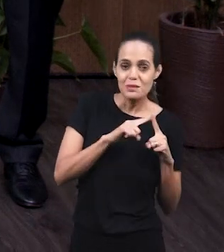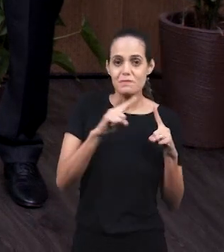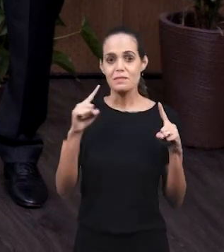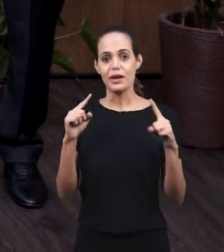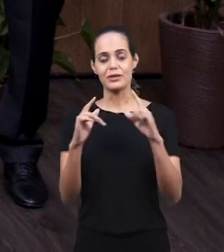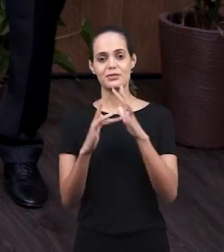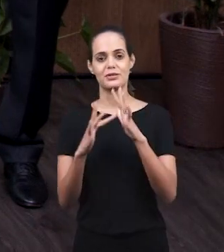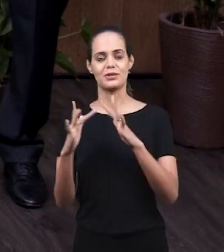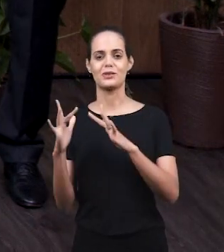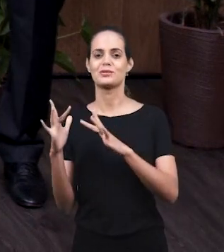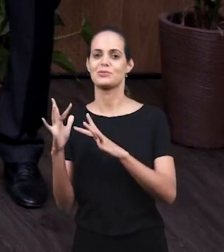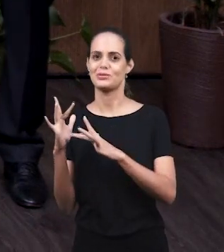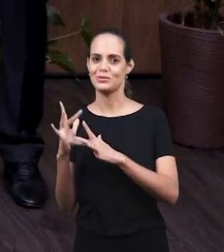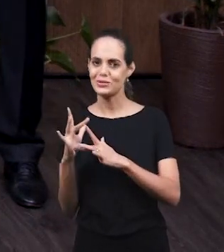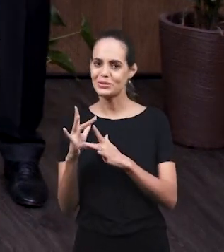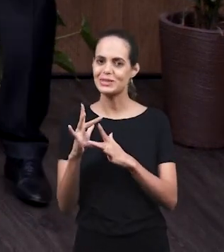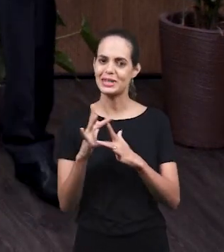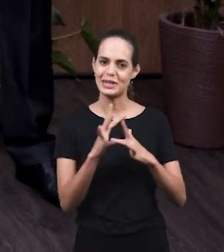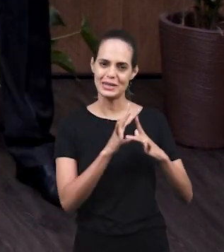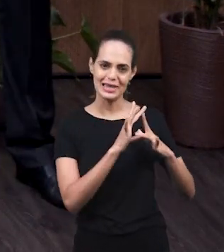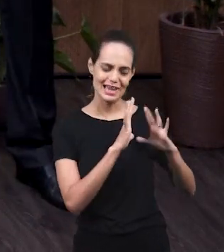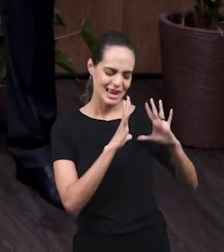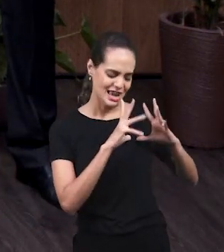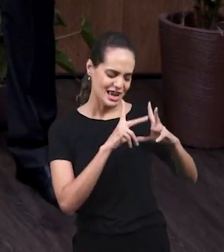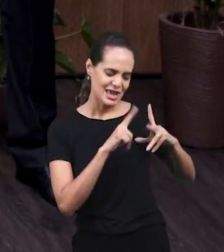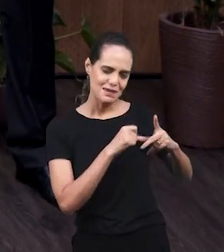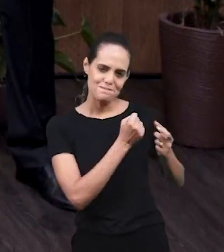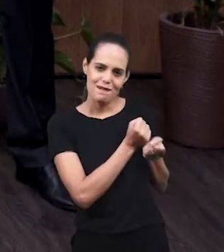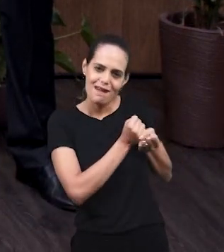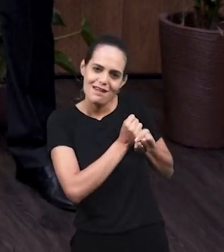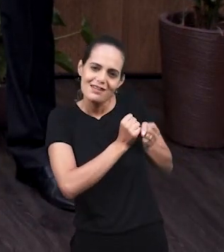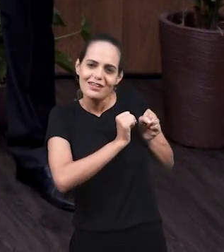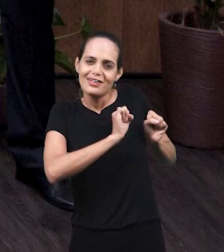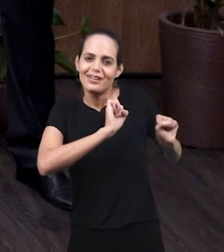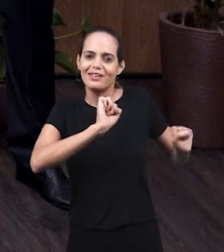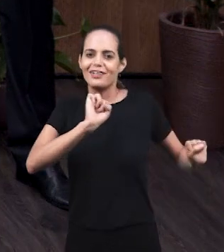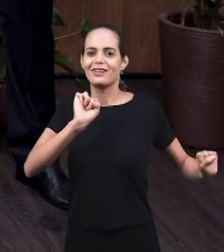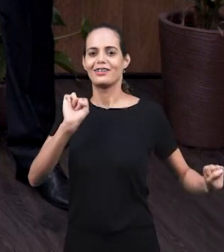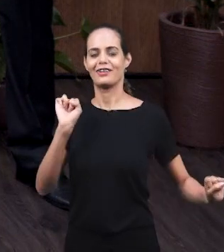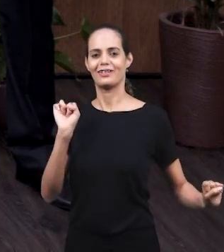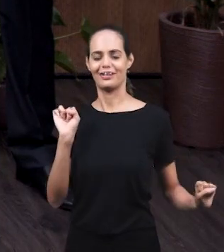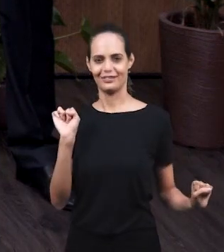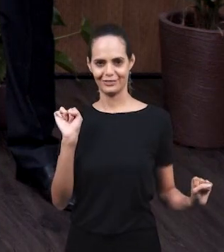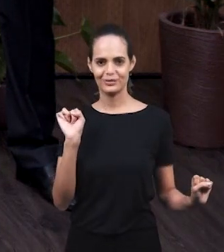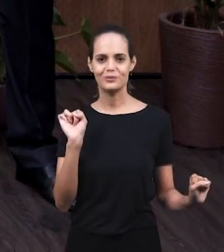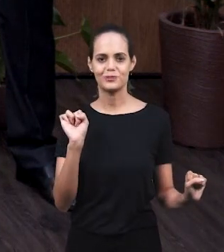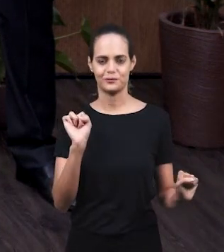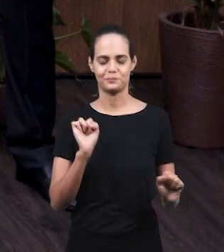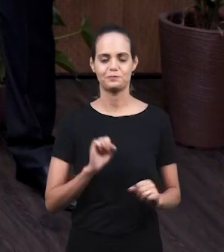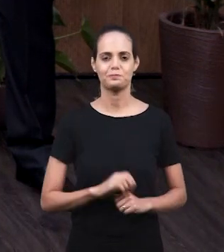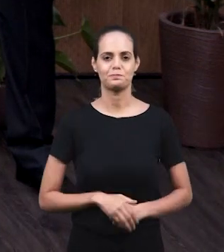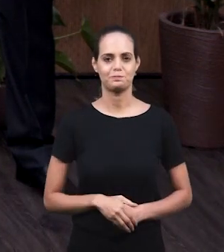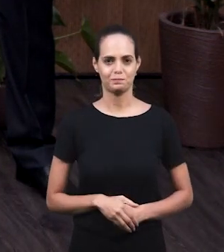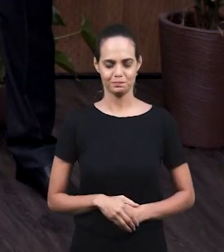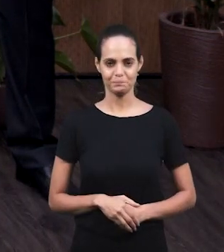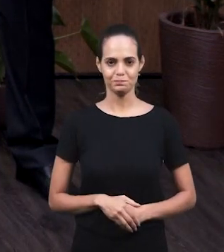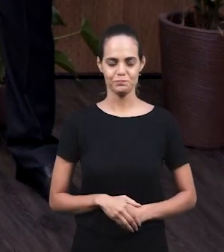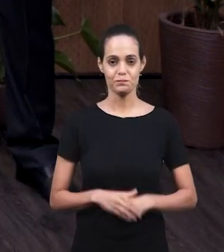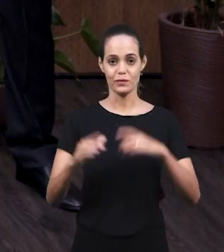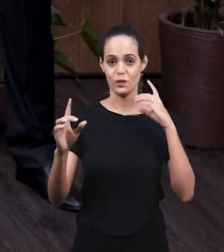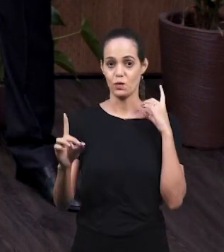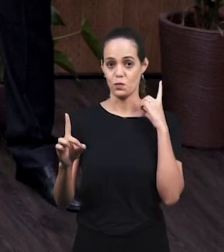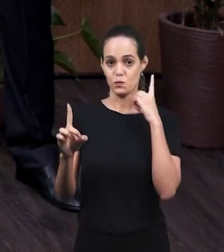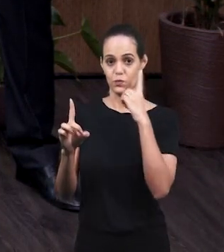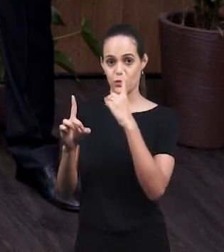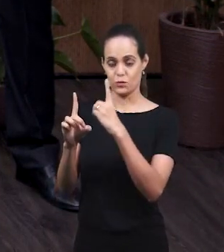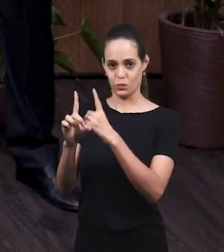pas, Sergio? Oui, mais c'est Jésus qui délivre, exactement. Une fois qu'il a eu la rencontre,